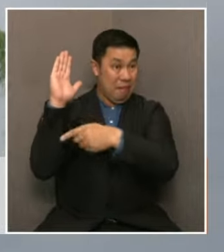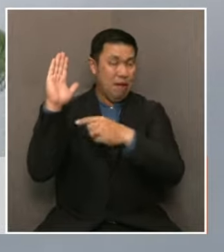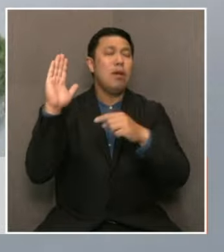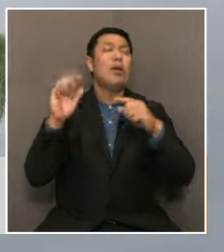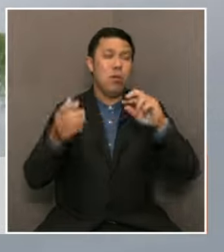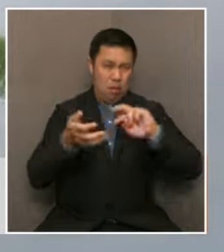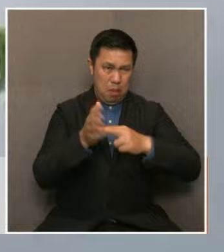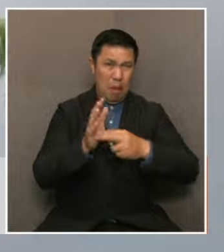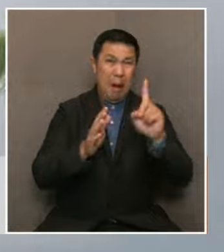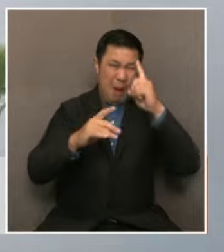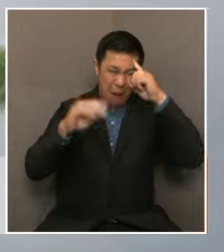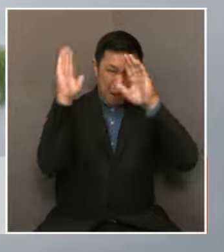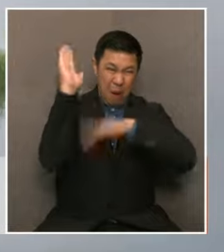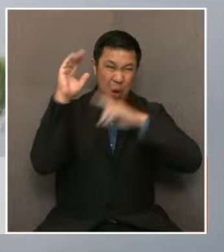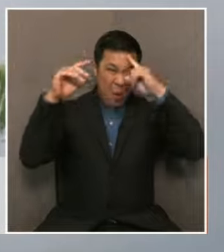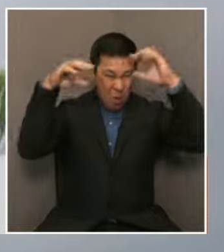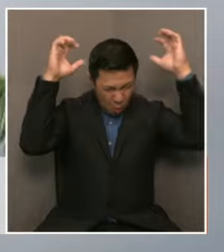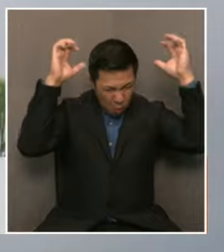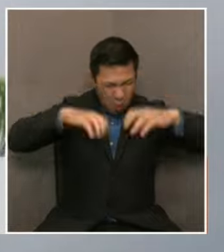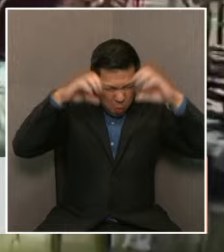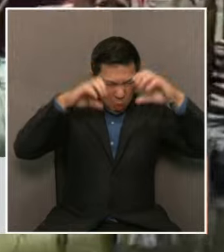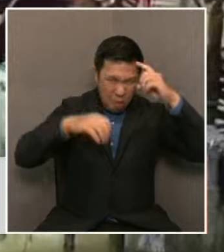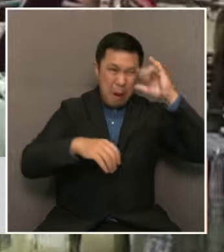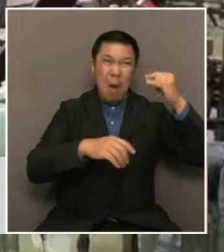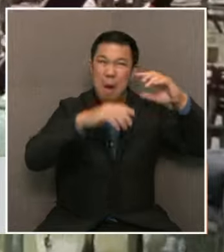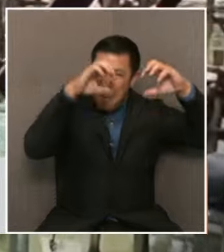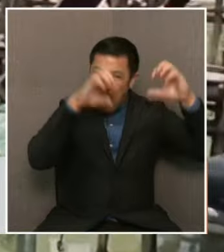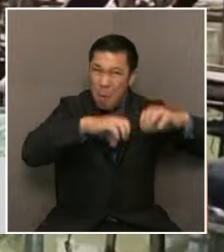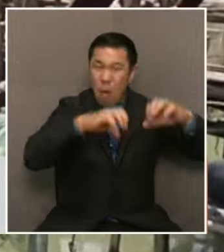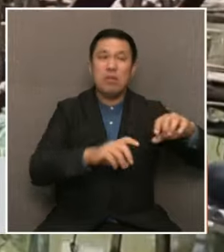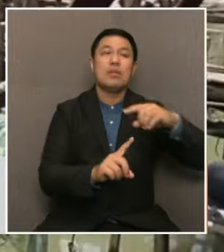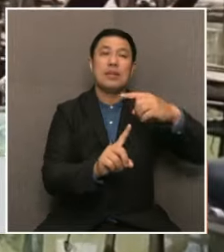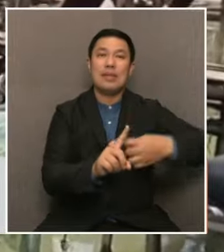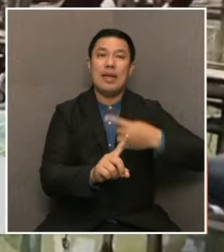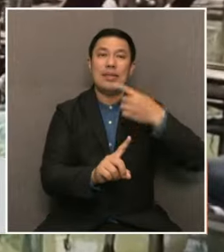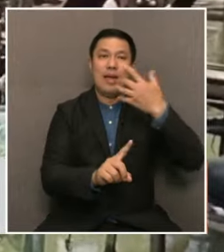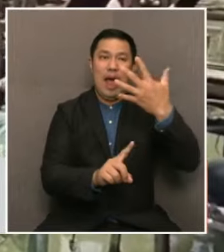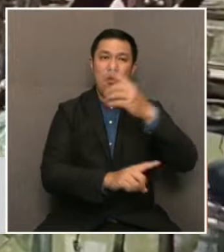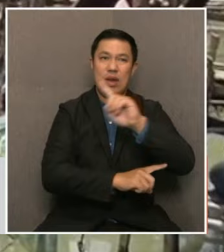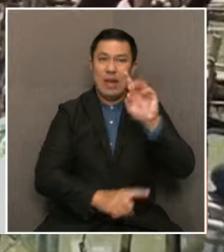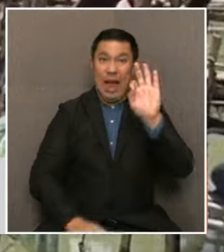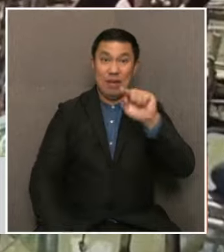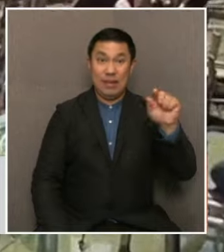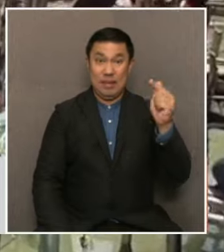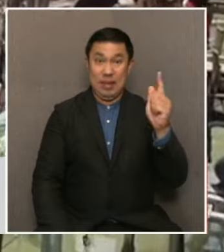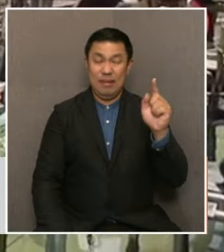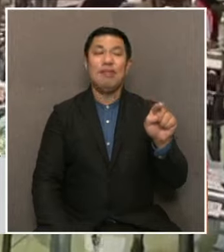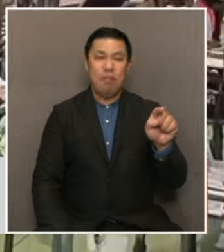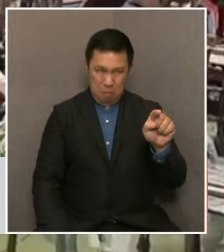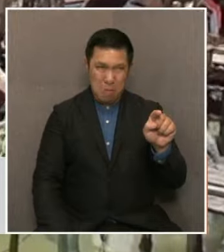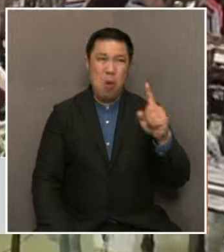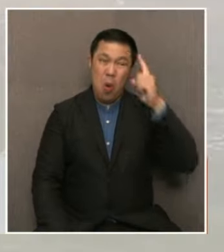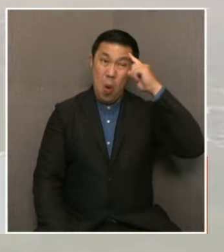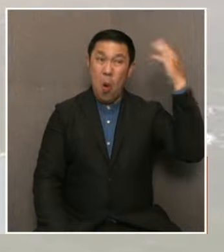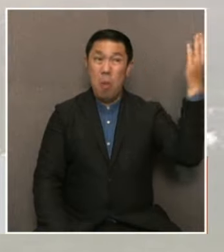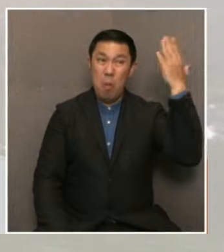คะนองและมีฝนตกหนักบางแห่งขณะเดียวกันช่วงวันที่9ถึง11พฤษภาคมจะมีลมตะวันออกเฉียงใต้พัดปก